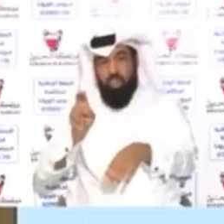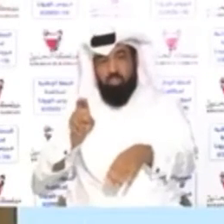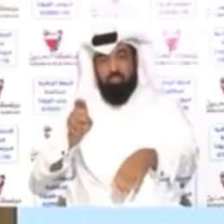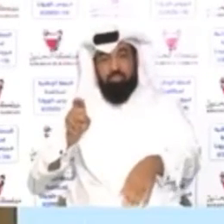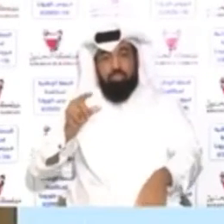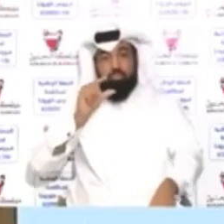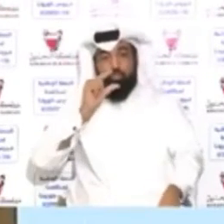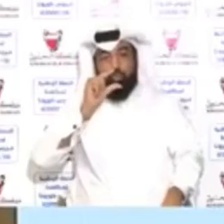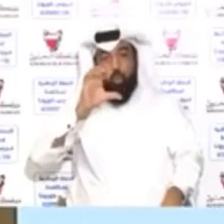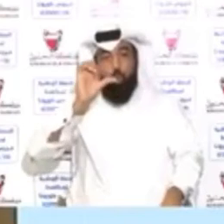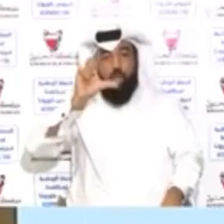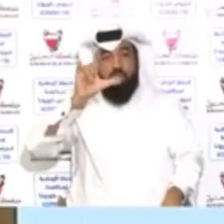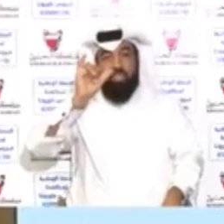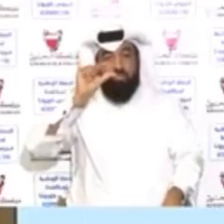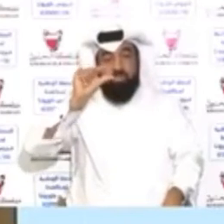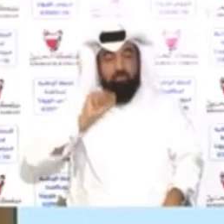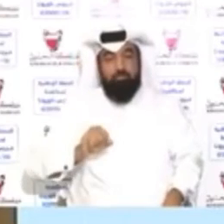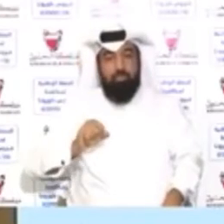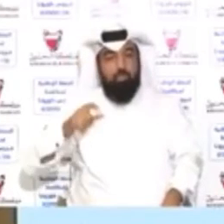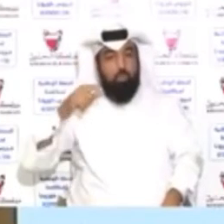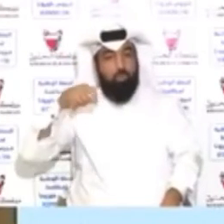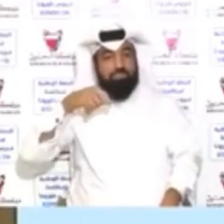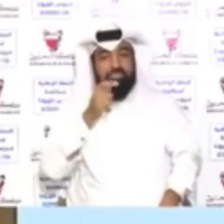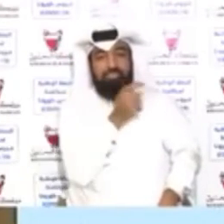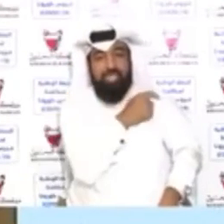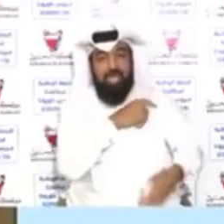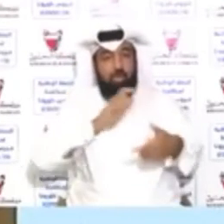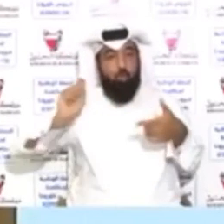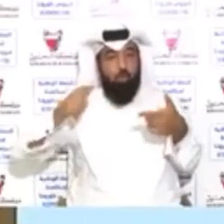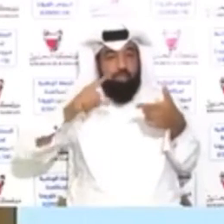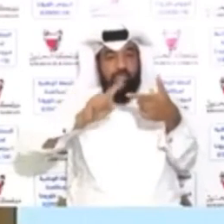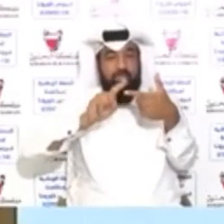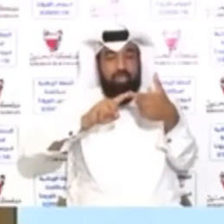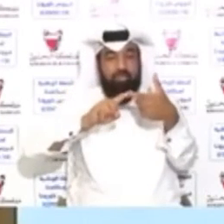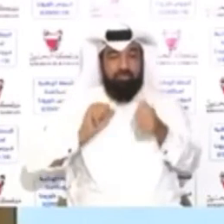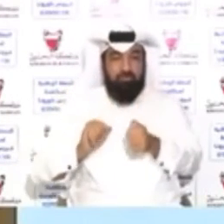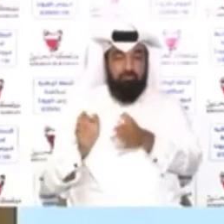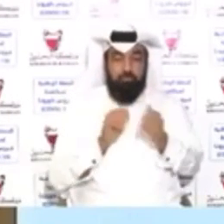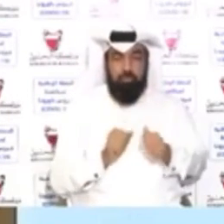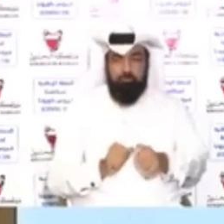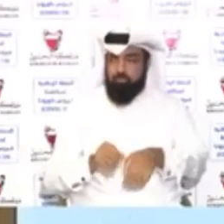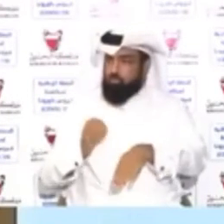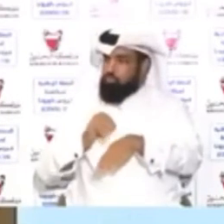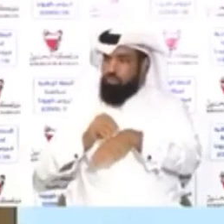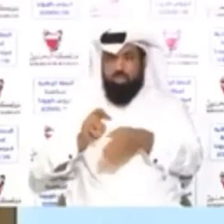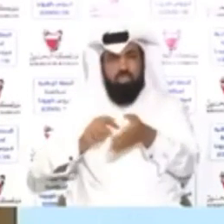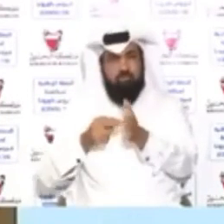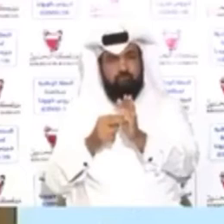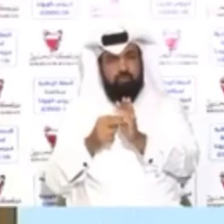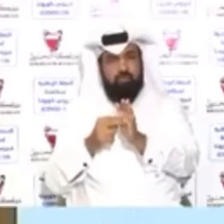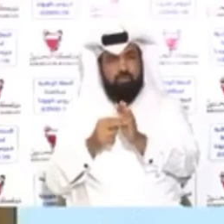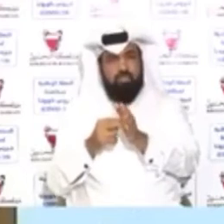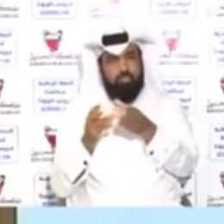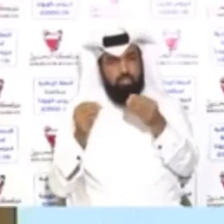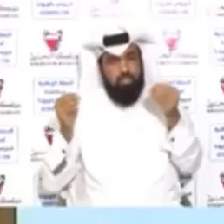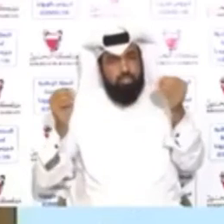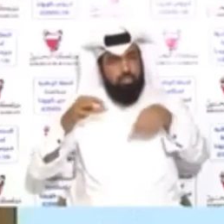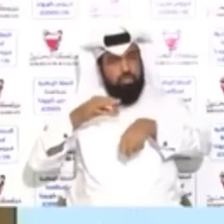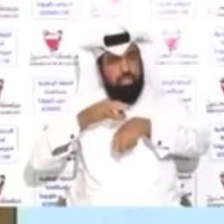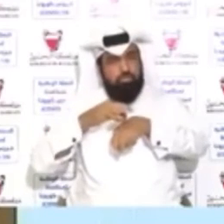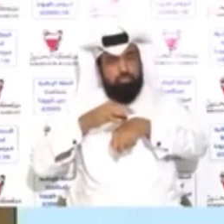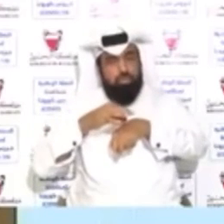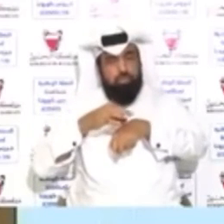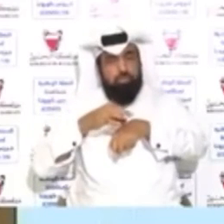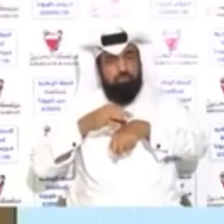من الزميل الصحفي أيمن شكل من صحيفة الوطن. نشهد زيادة في حالات الإصابات من المخالطين عن